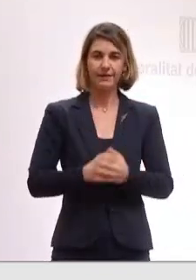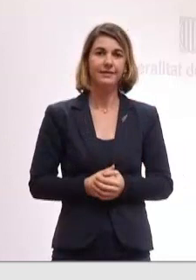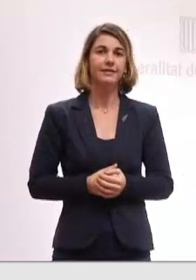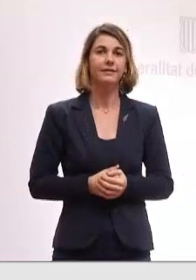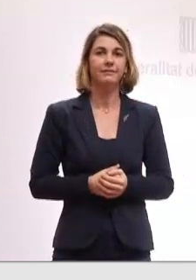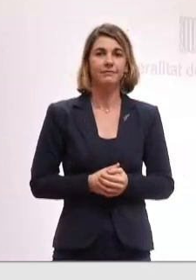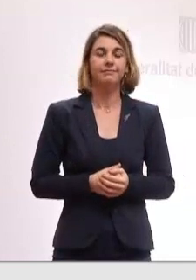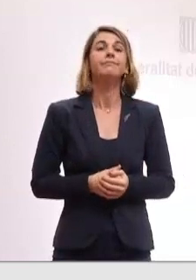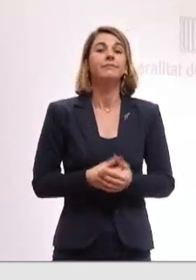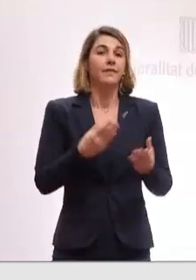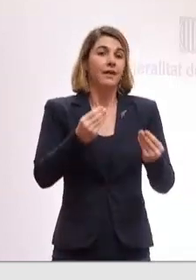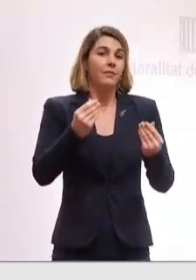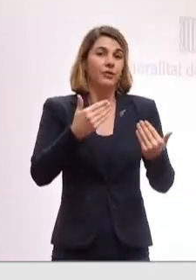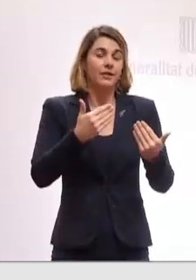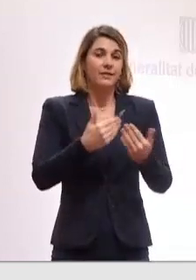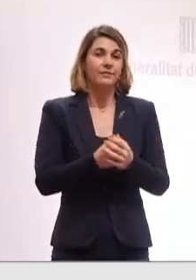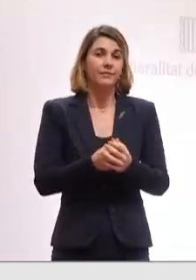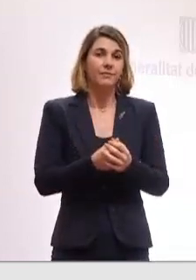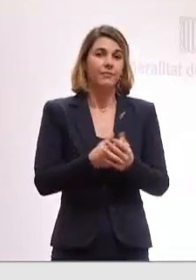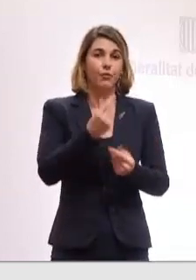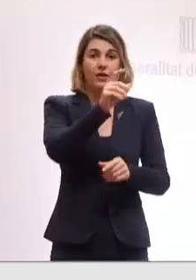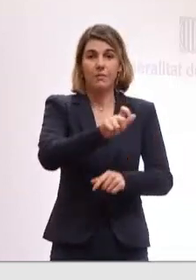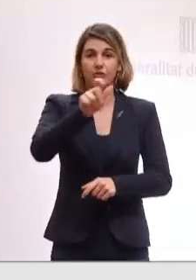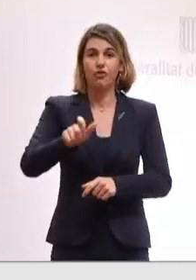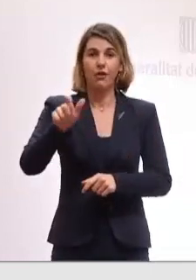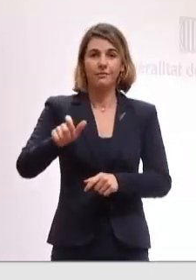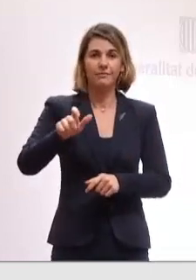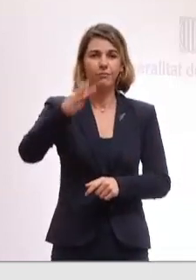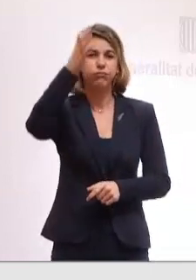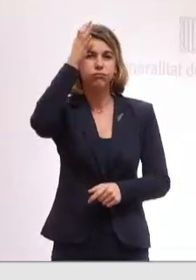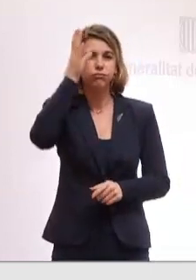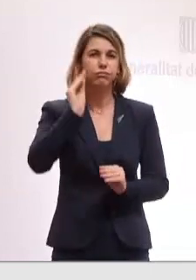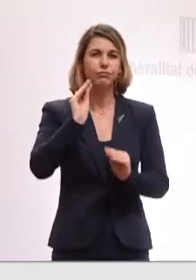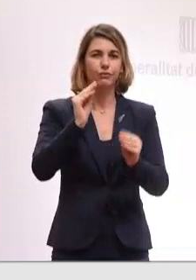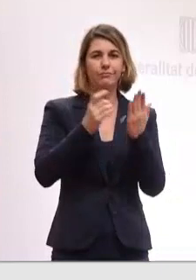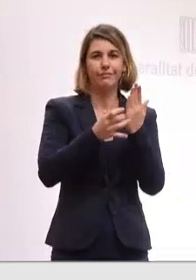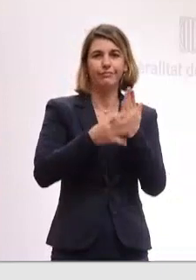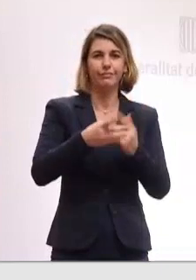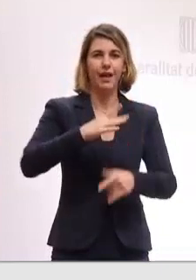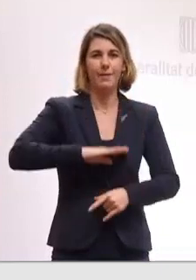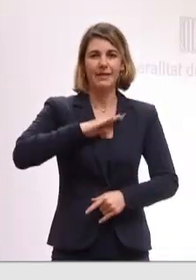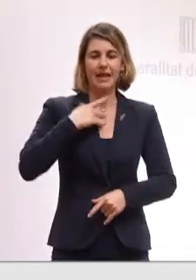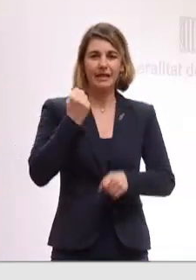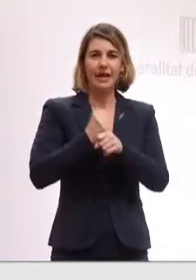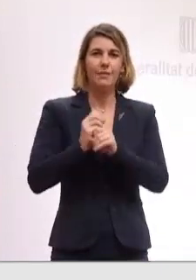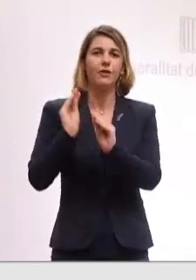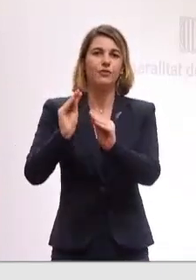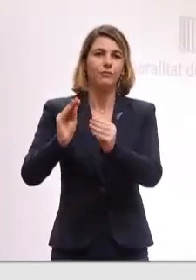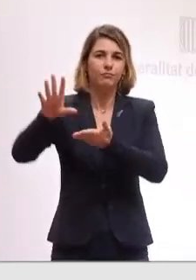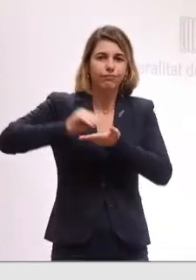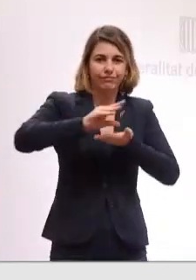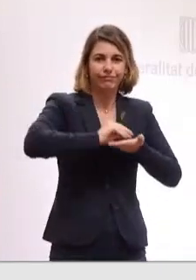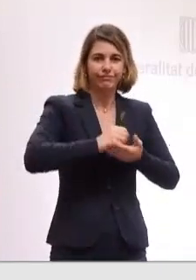d'aleshores moltíssimes hi han aportat el seu talent, la seva capacitat de treball. Els diferents responsables